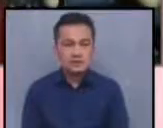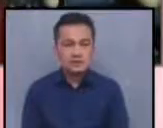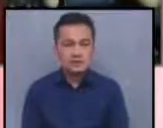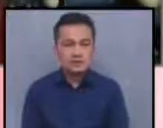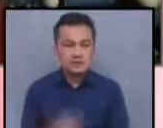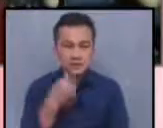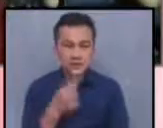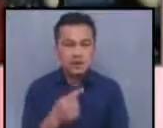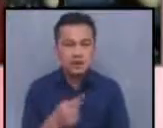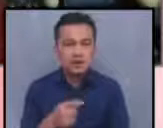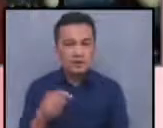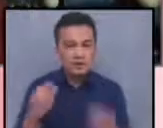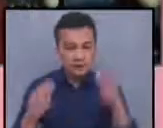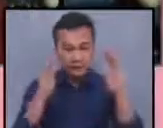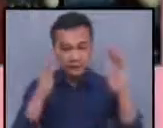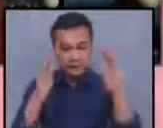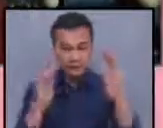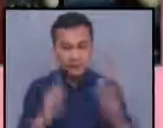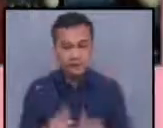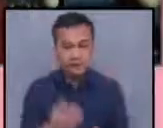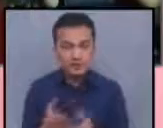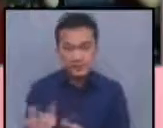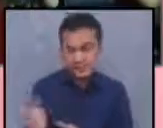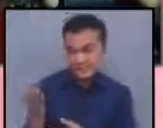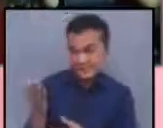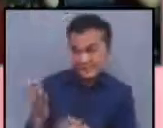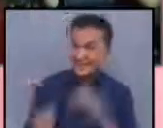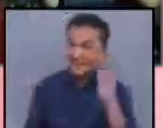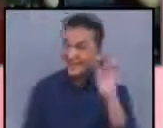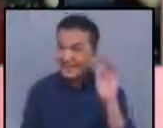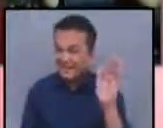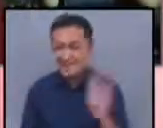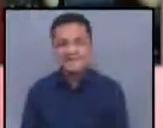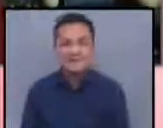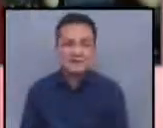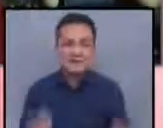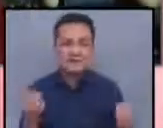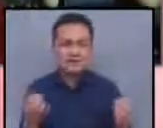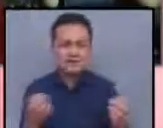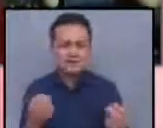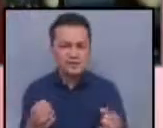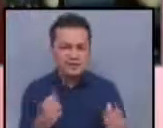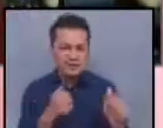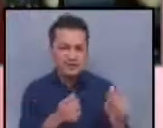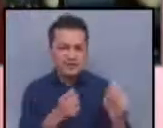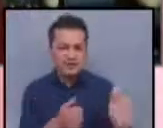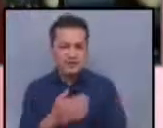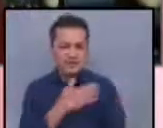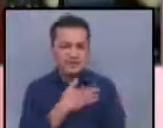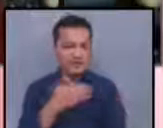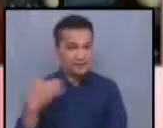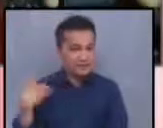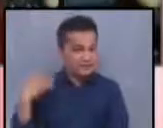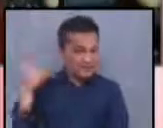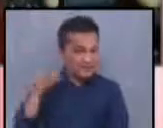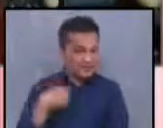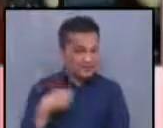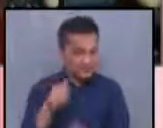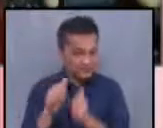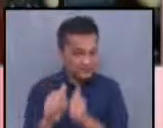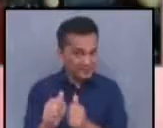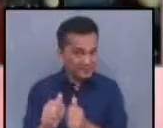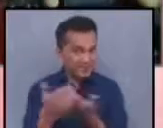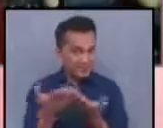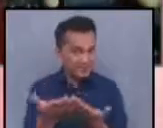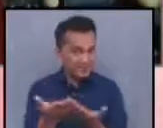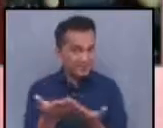Hello! Chef Hazel, good morning! Hi! Ang dami-dami mong followers sa TikTok. In fact, I'm following you sa iyong account at sa iba pang iyong social